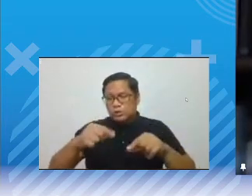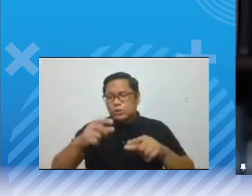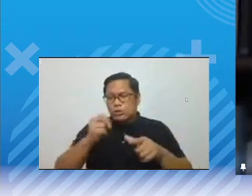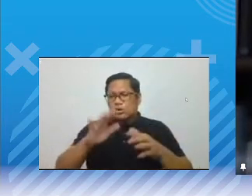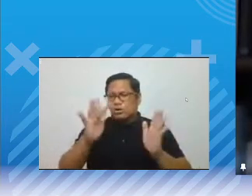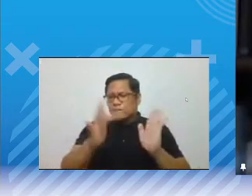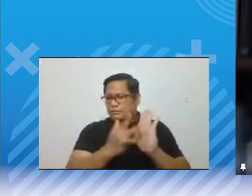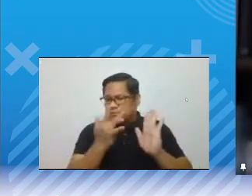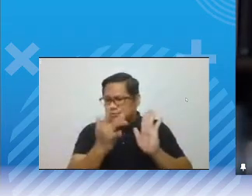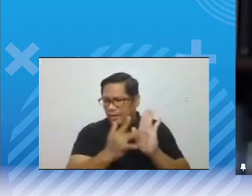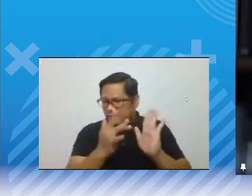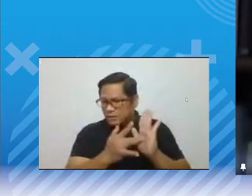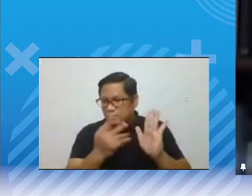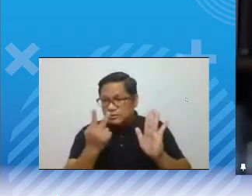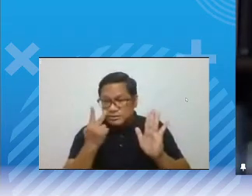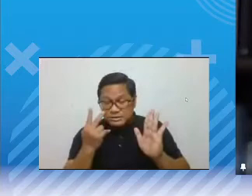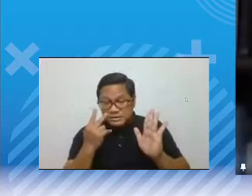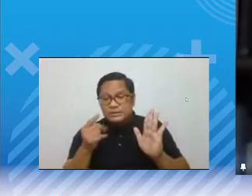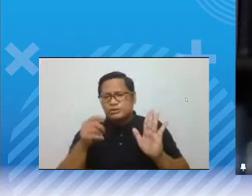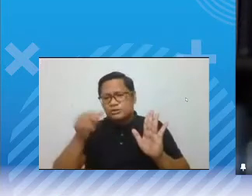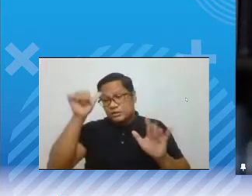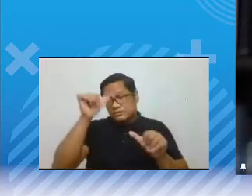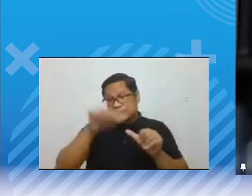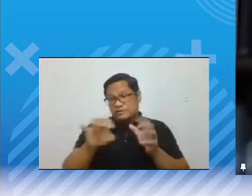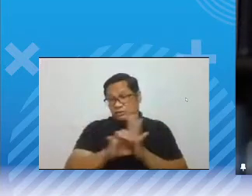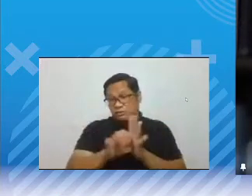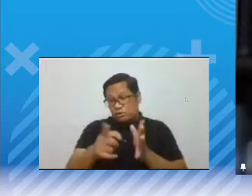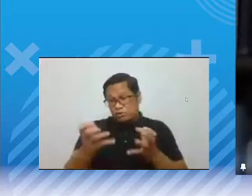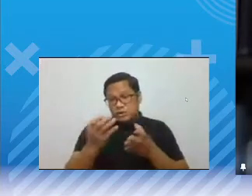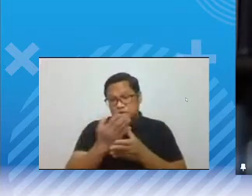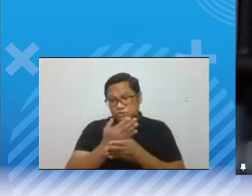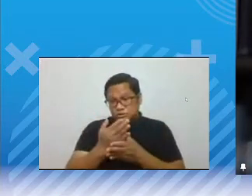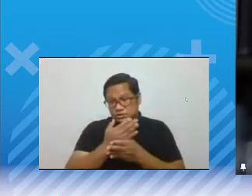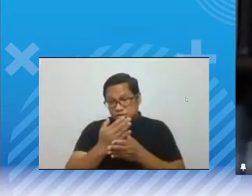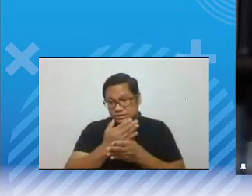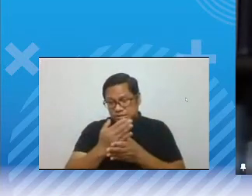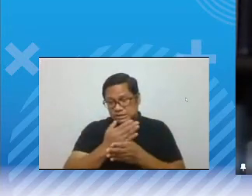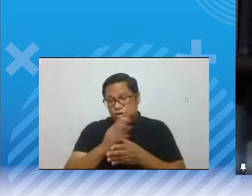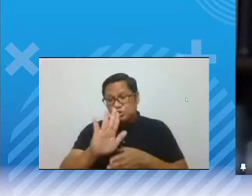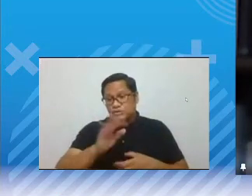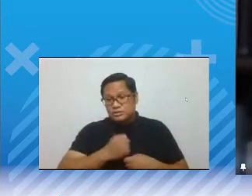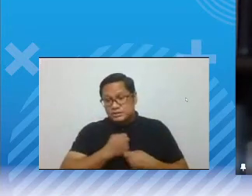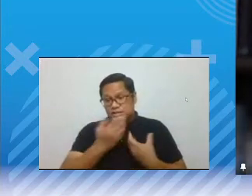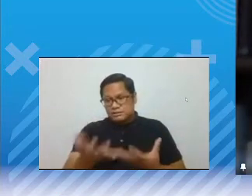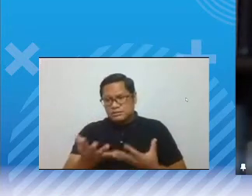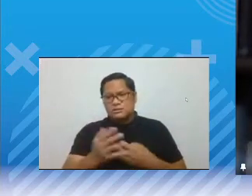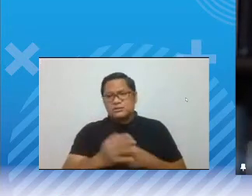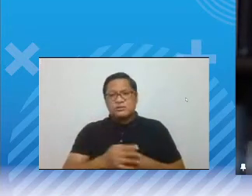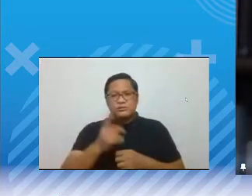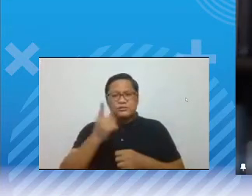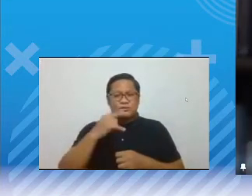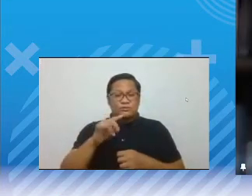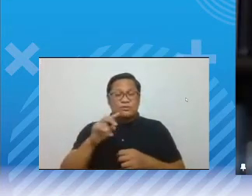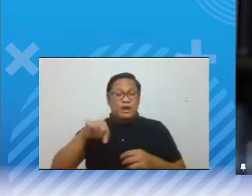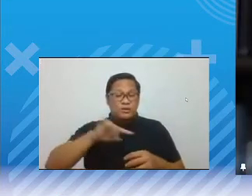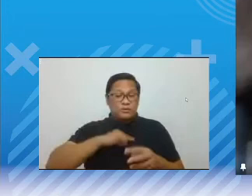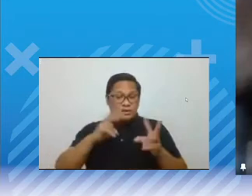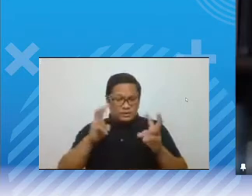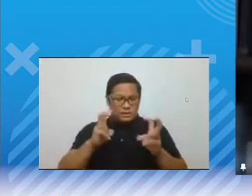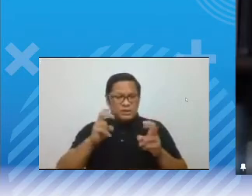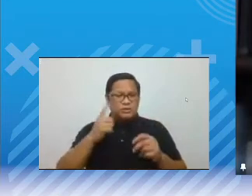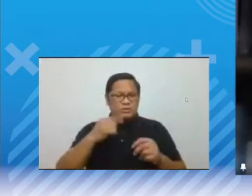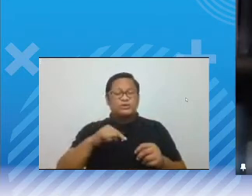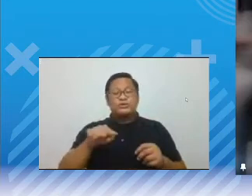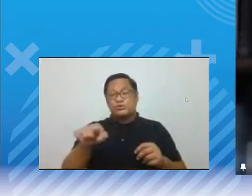So kung paalala lang po, kung gusto niyo pa po mag-share po ng inyong mga saloobin tungkol po sa ating current topic, pwede niyo po nga